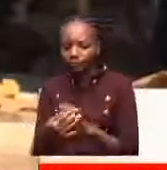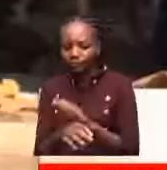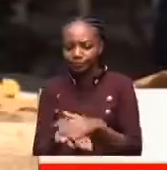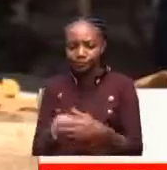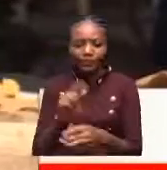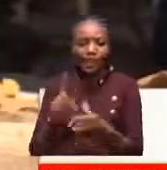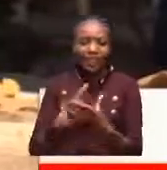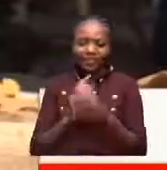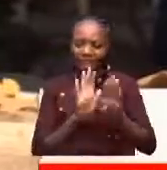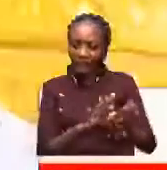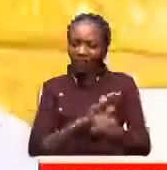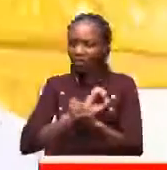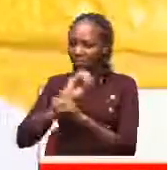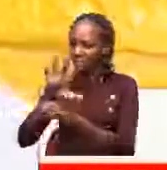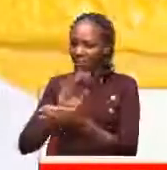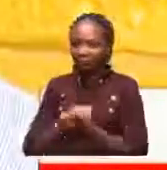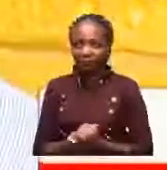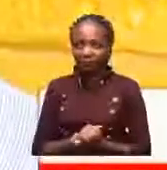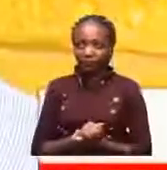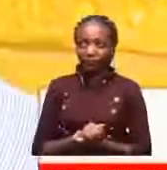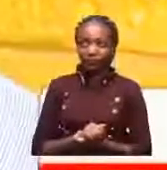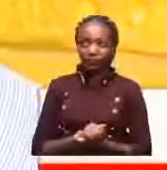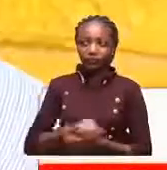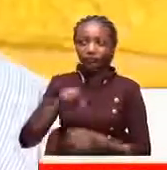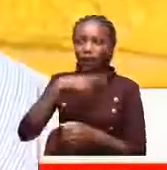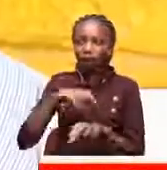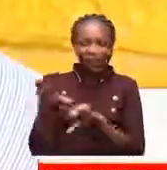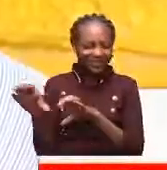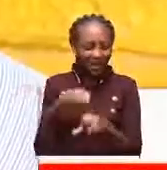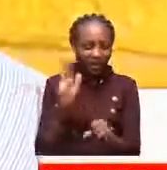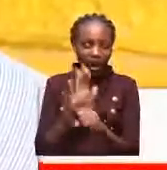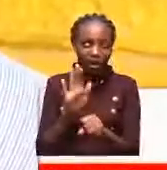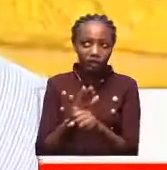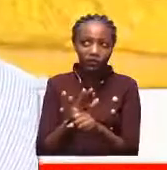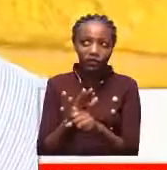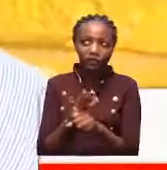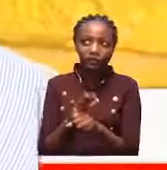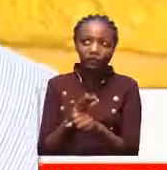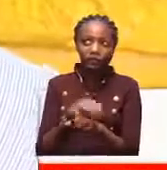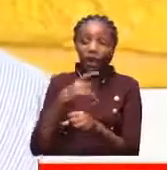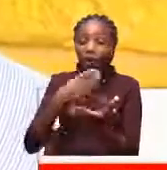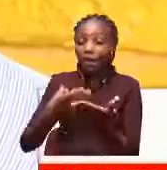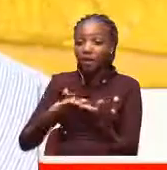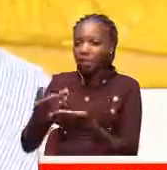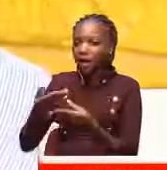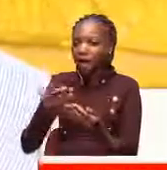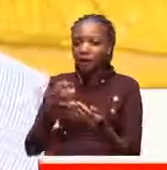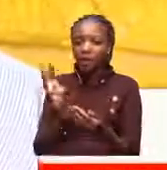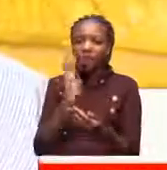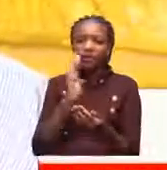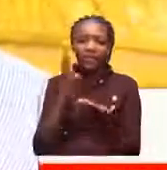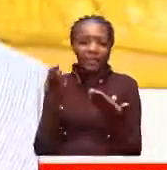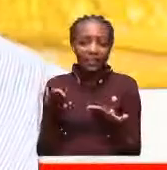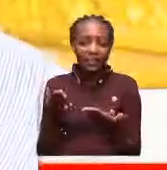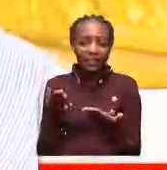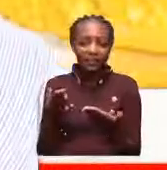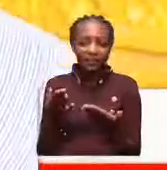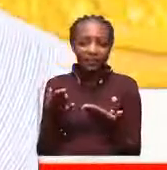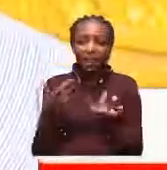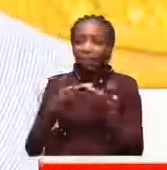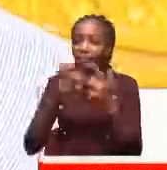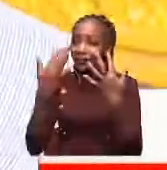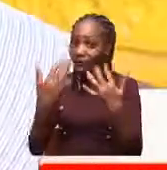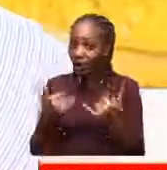unasemekana umekuja wa corona. Tulikuwa tunasumbuka, hata tunanunuaga maji, hata ya kunywa tunasumbuka